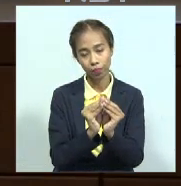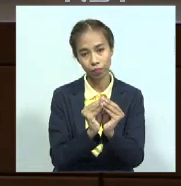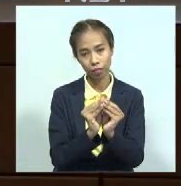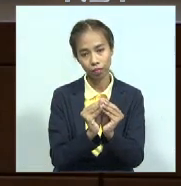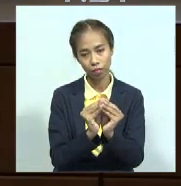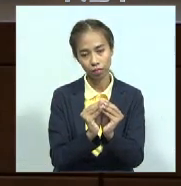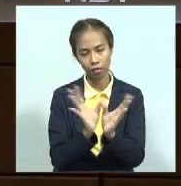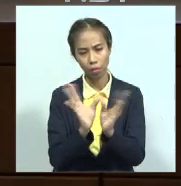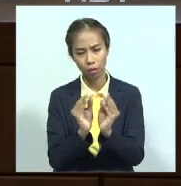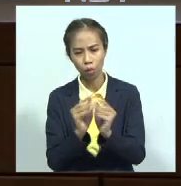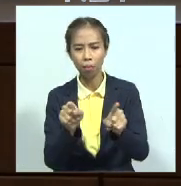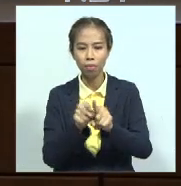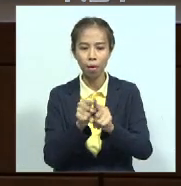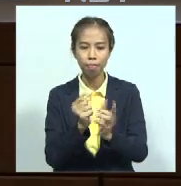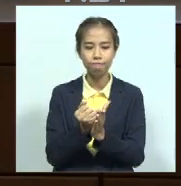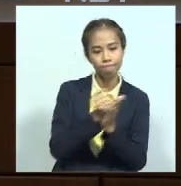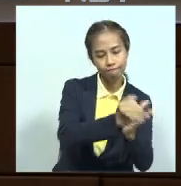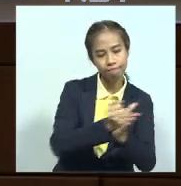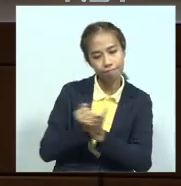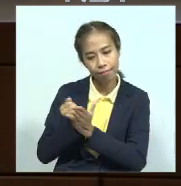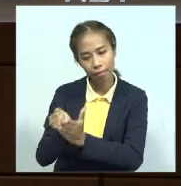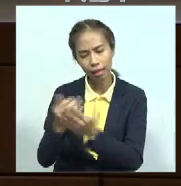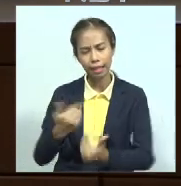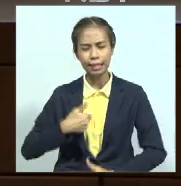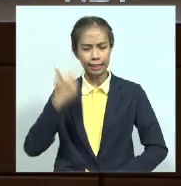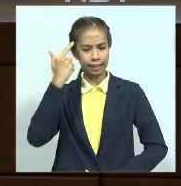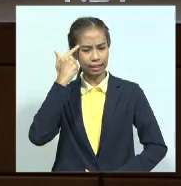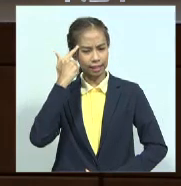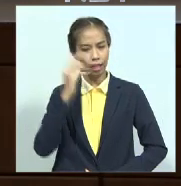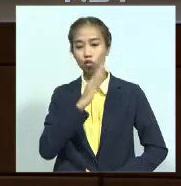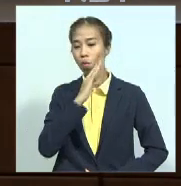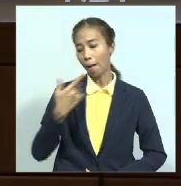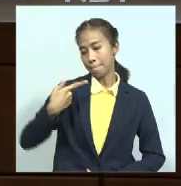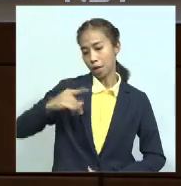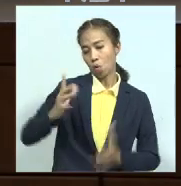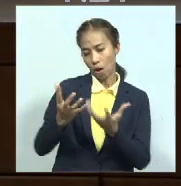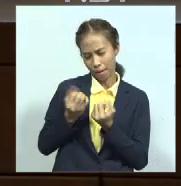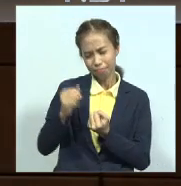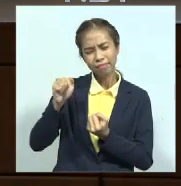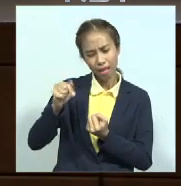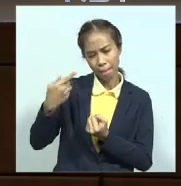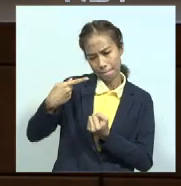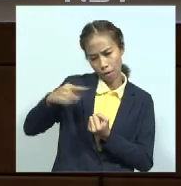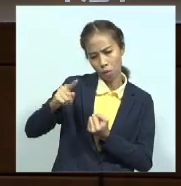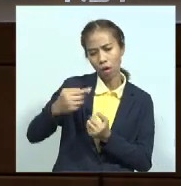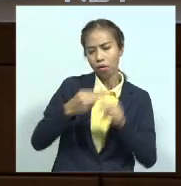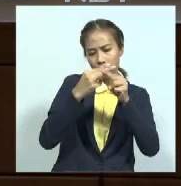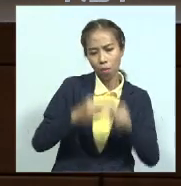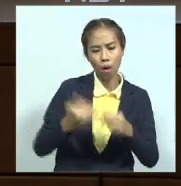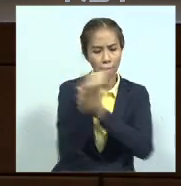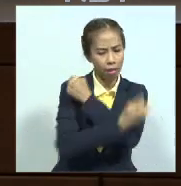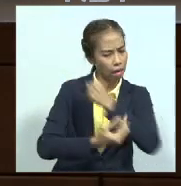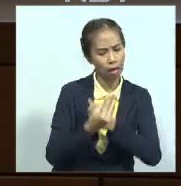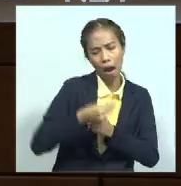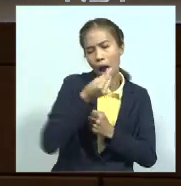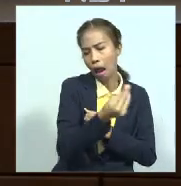ที่มันเกื้อกูลซึ่งกันและกันแล้วก็เราพยายามมองว่าผลประโยชน์ที่เกิดขึ้นเนี่ยมันจะเป็นผลประโยชน์ที่ไม่ใช่เฉพาะประเทศใดประเทศหนึ่ง